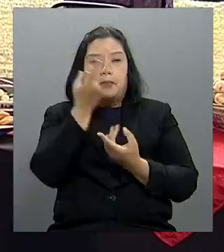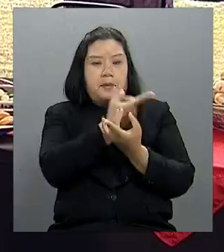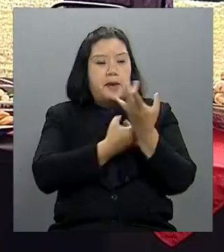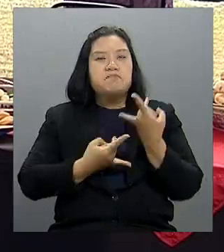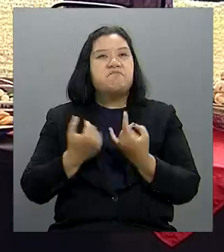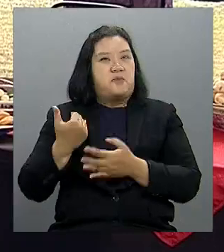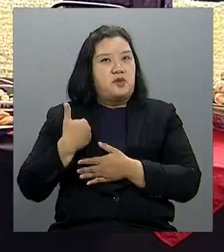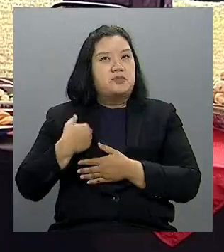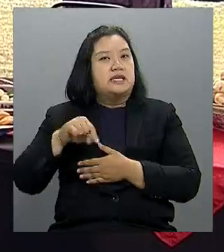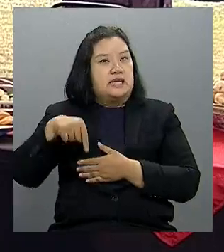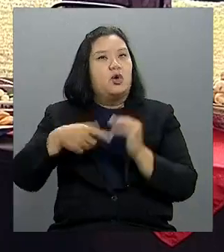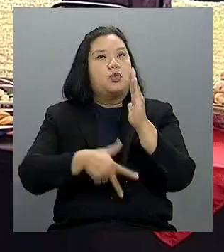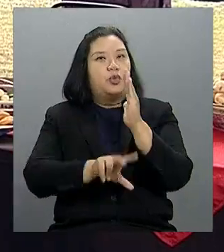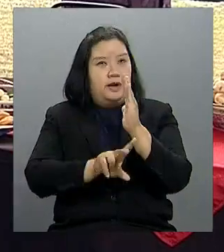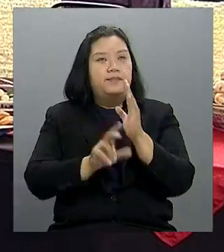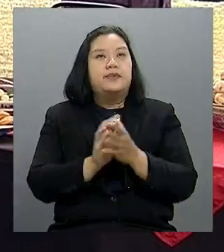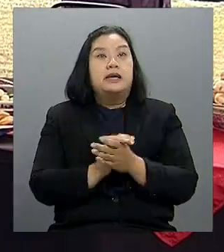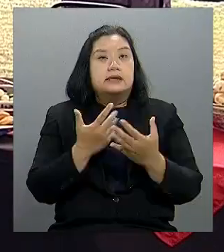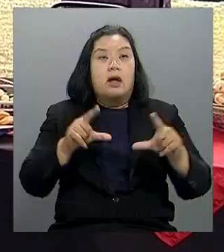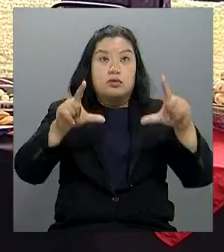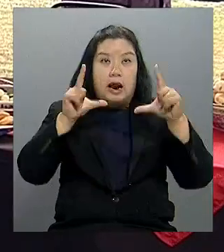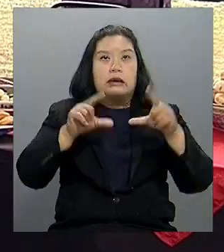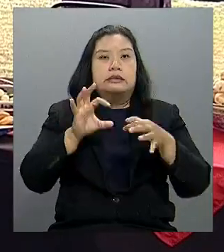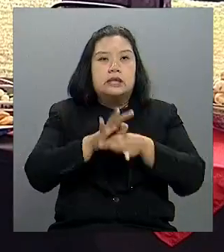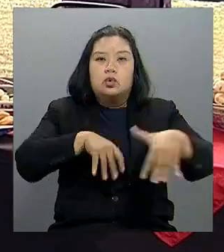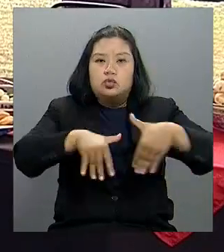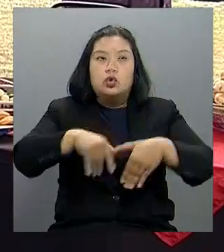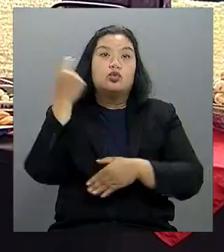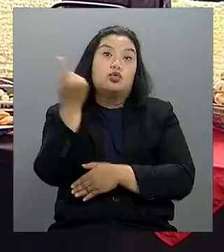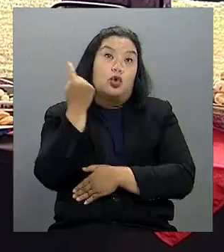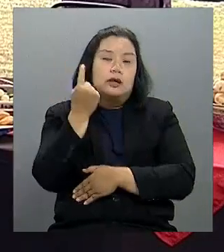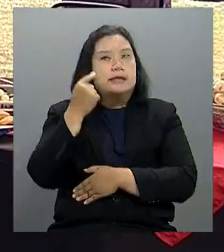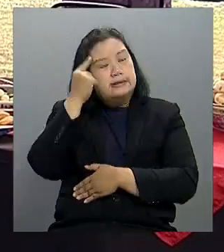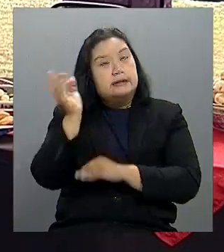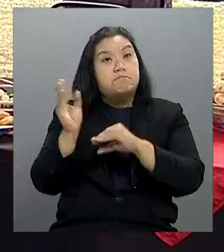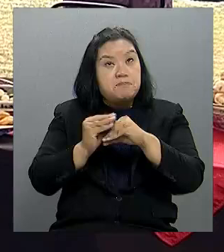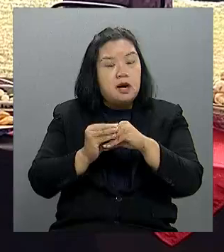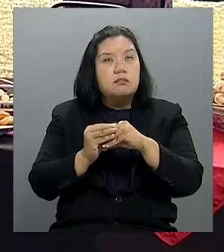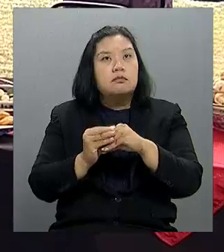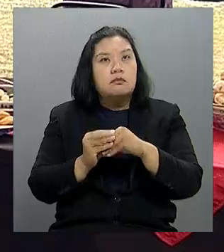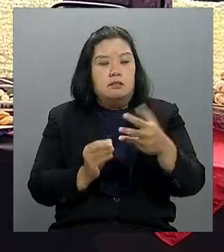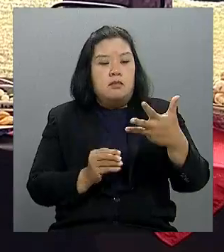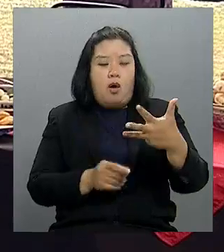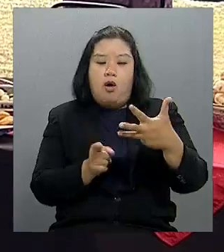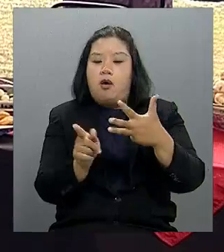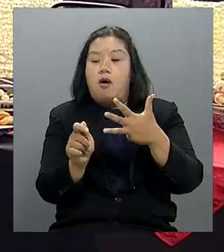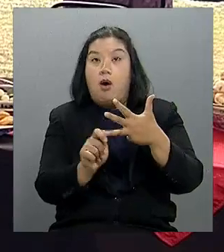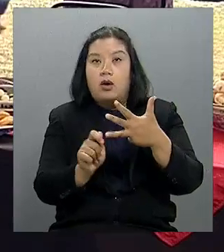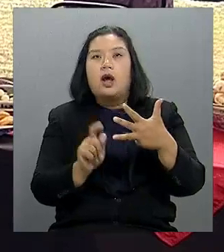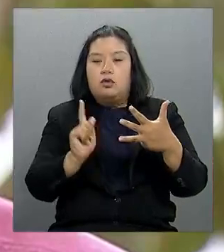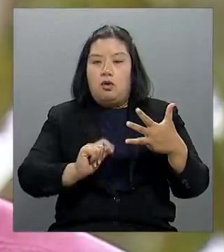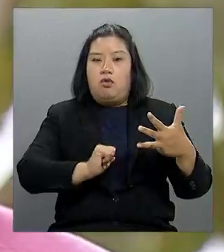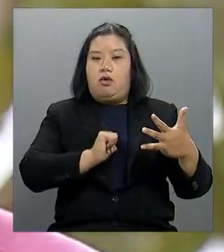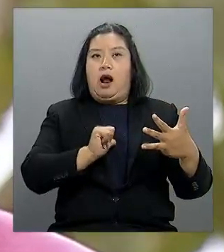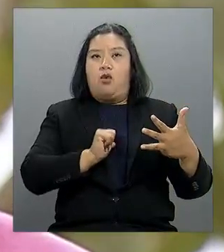ในฐานะที่เราทำเรื่องชุมชนท่องเที่ยวเราก็เลยเติมอีกตัวนึงเข้าไปก็คืออารมณ์นะครับ